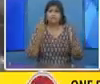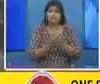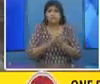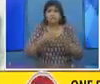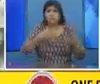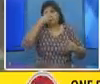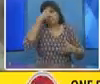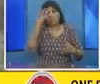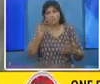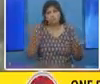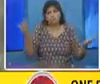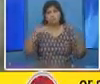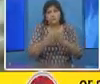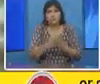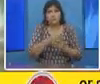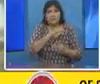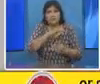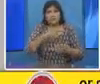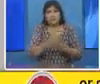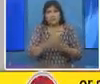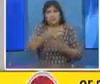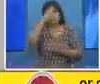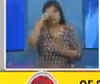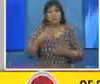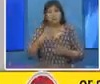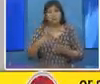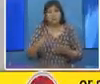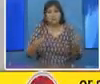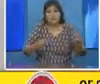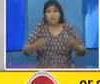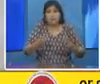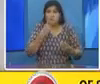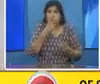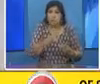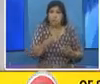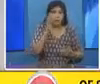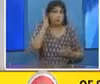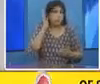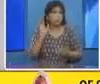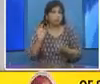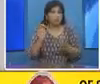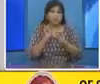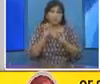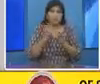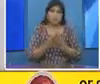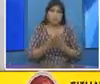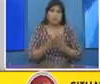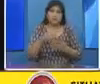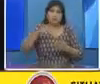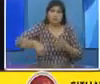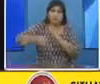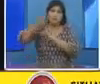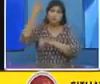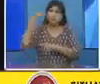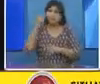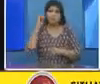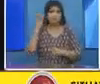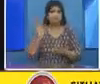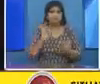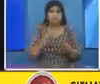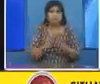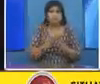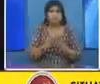आपदाएं, इस स्तर की आपदाएं बहुत कम ही देखने सुनने को मिलती है। हालात तो ये हो गई